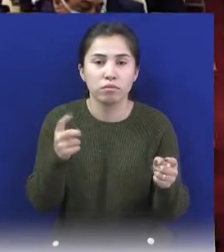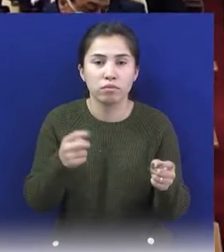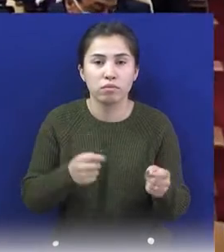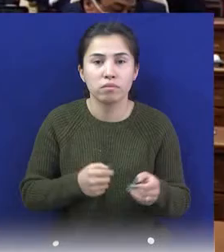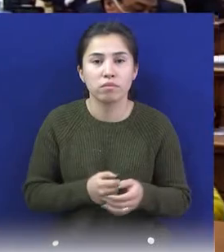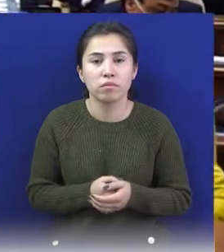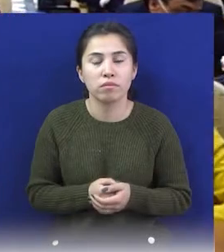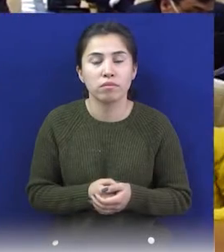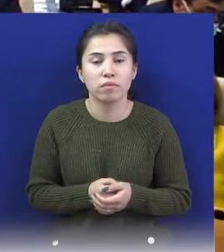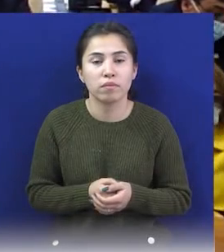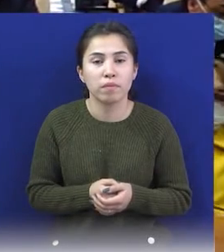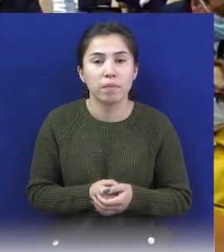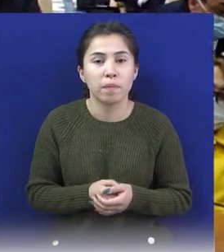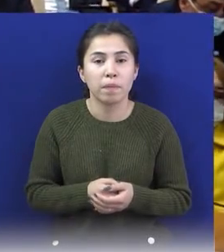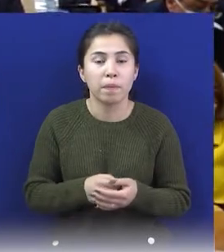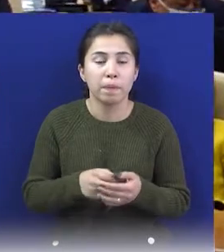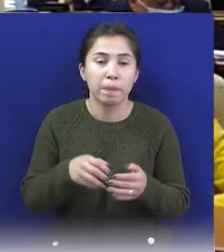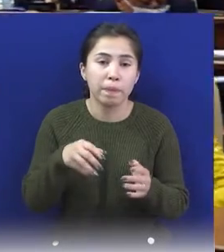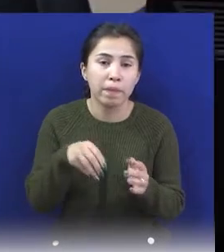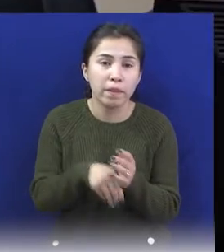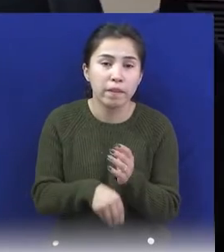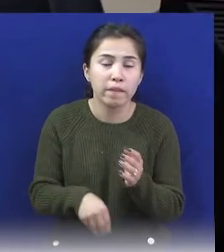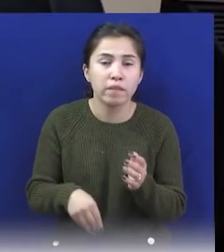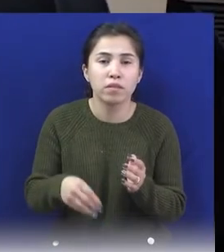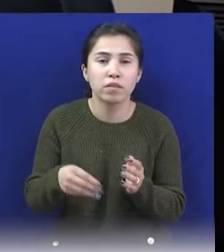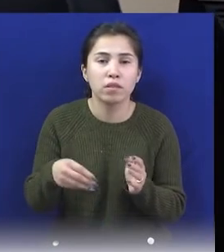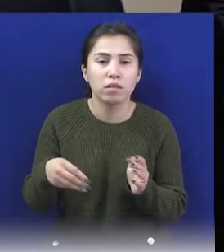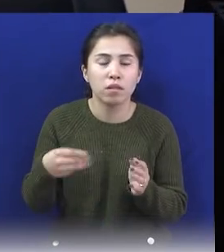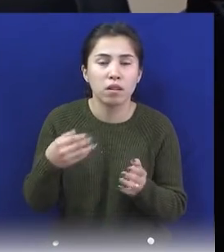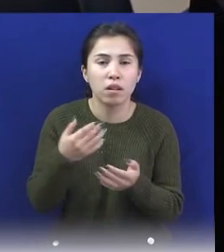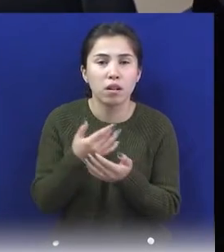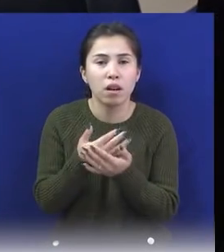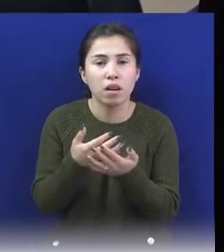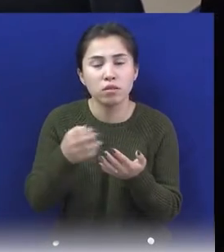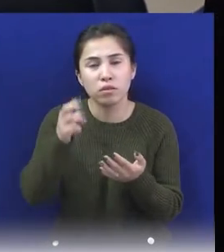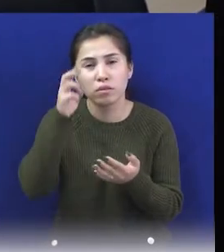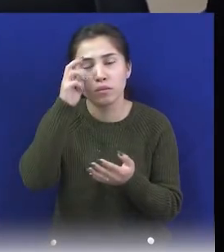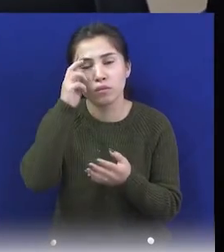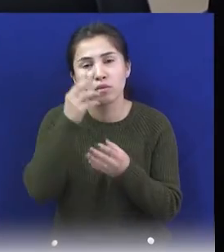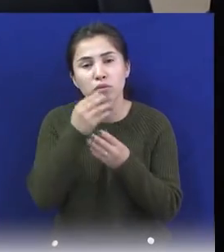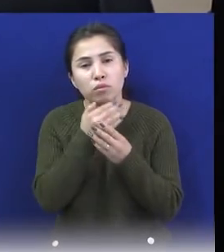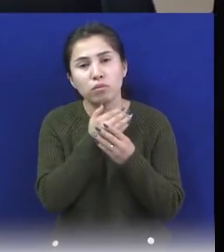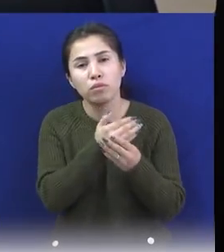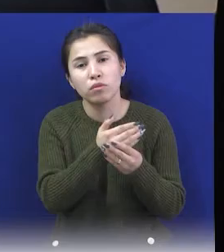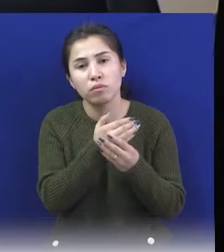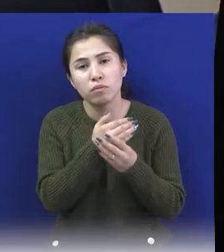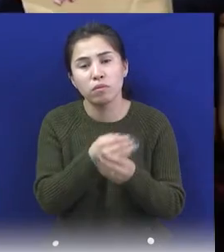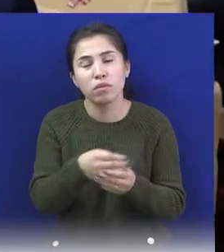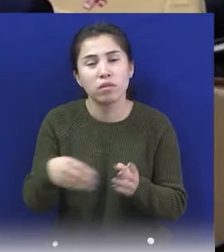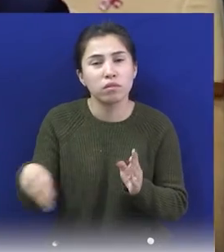сельской местности необходимое полное освоение средств. Акимам районов напомнили, что нельзя быть равнодушными к